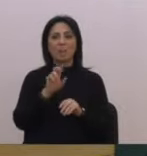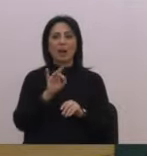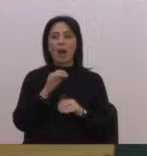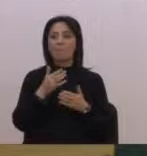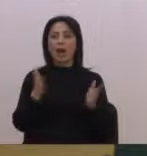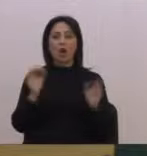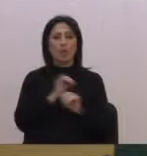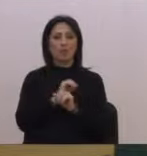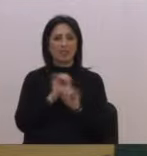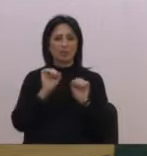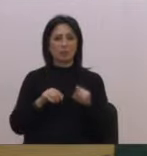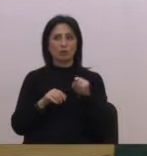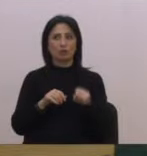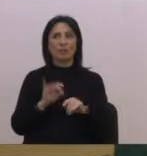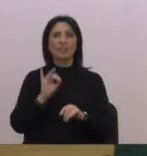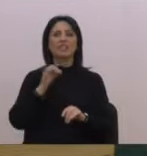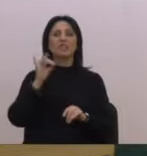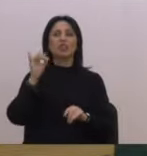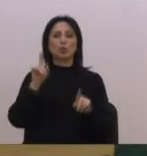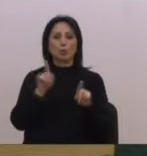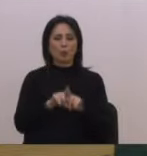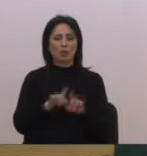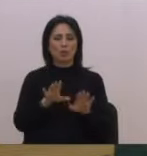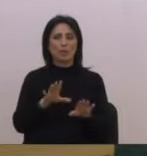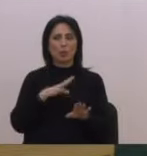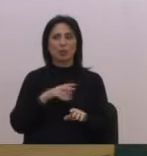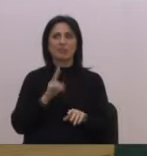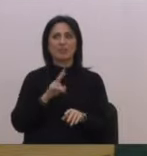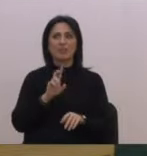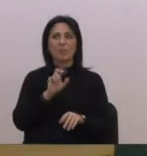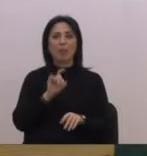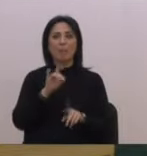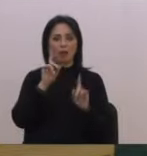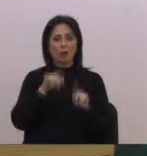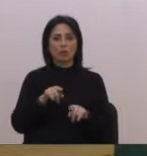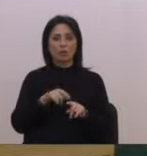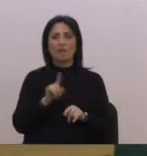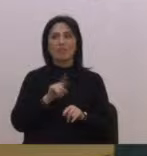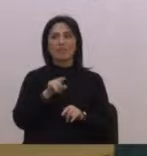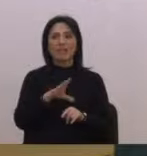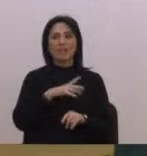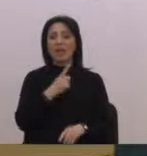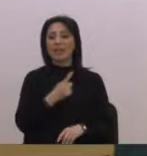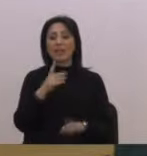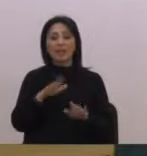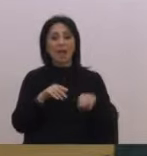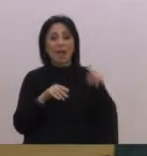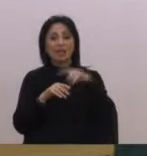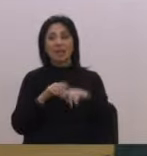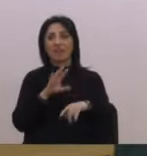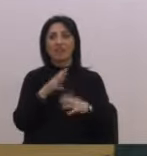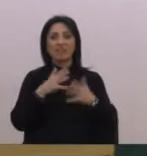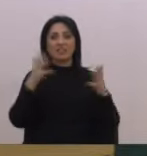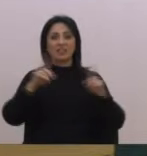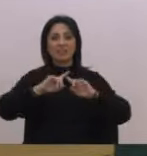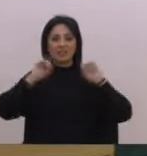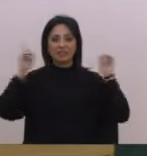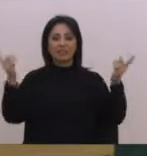ბახმაროელისთვის დასვენება. ისტორიულადაც ასე იყო, ვინც ბახმარო იცით, რომ ეს იყო ერთადერთი ადგილი, ყველაზე დიდი